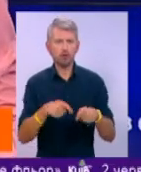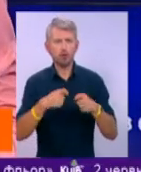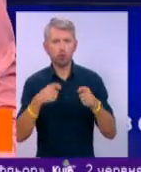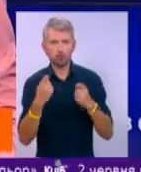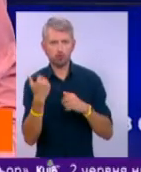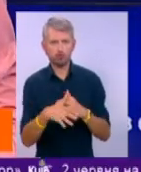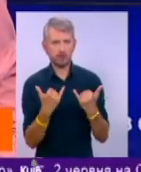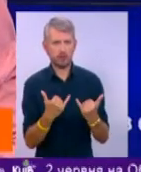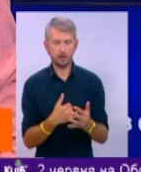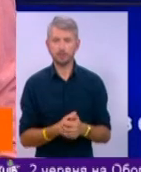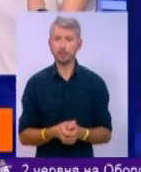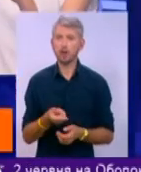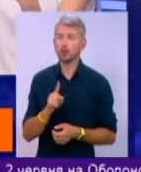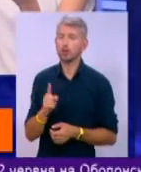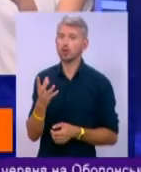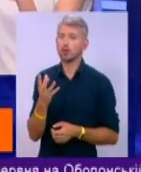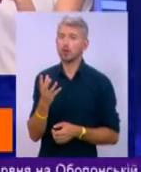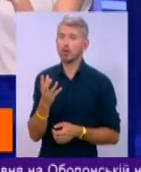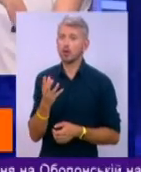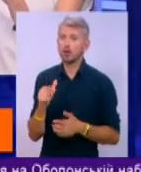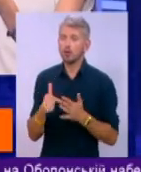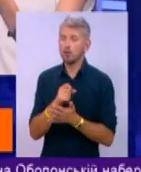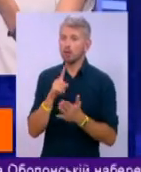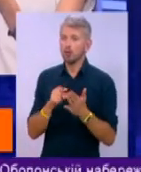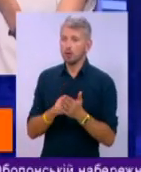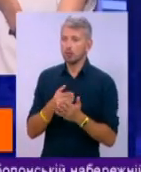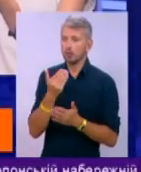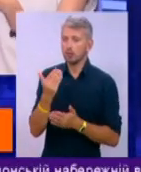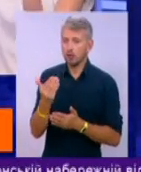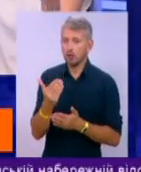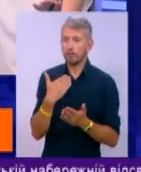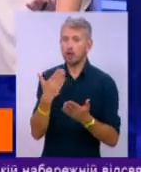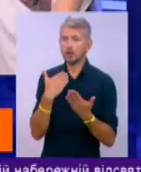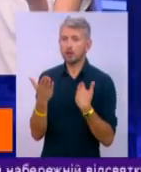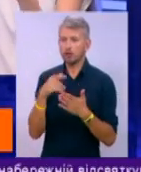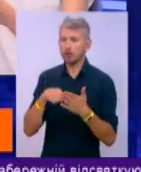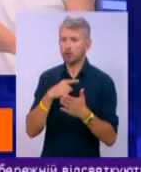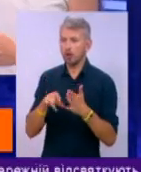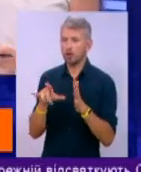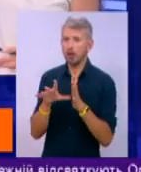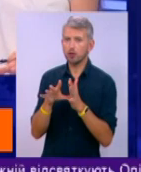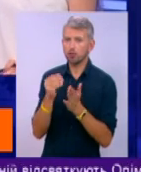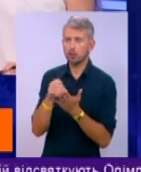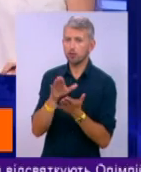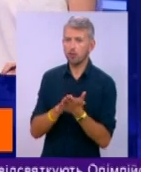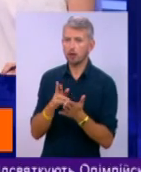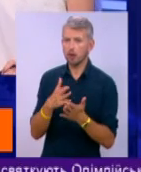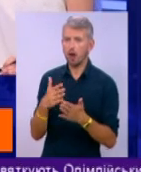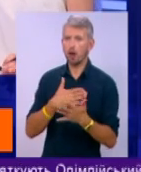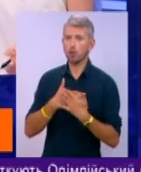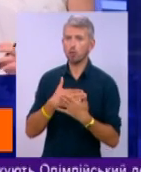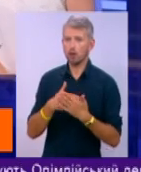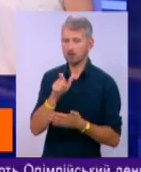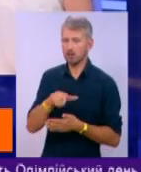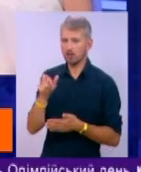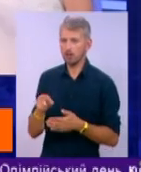вже йдуть зараз. Тоді ще хотів, ну, знову ж таки запитати вас, ваше ставлення до е-декларування, скасування е-декларування для громадських активістів, ну, і чи буде воно